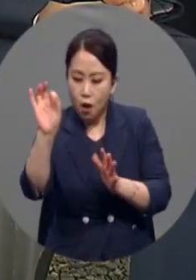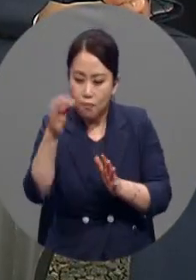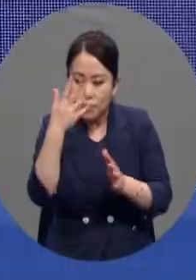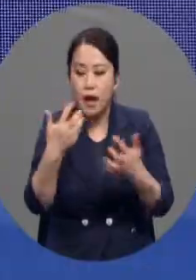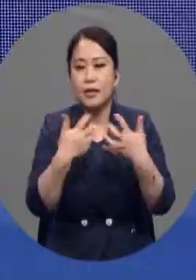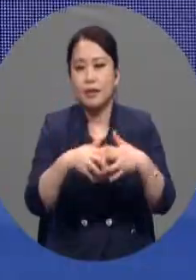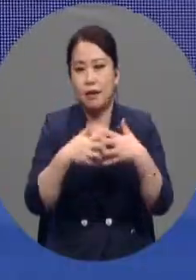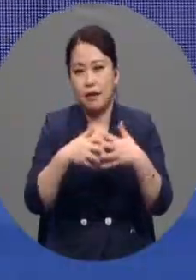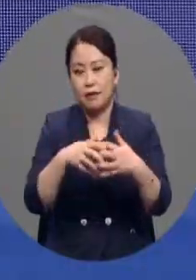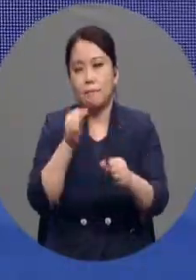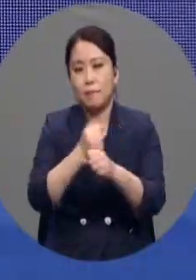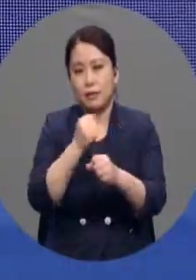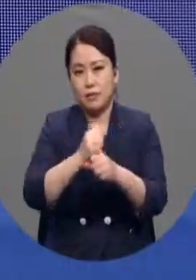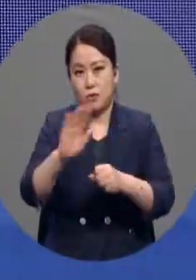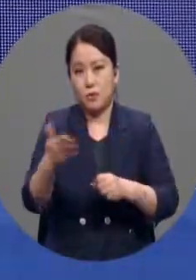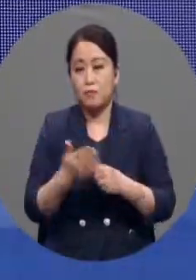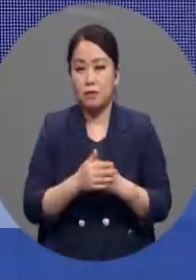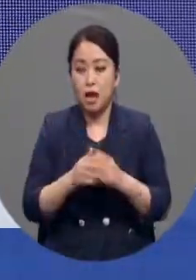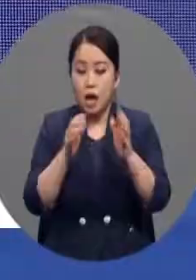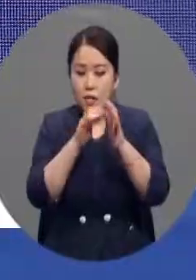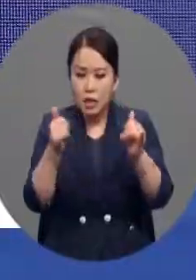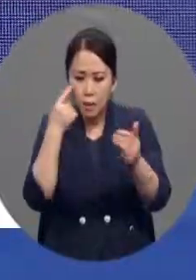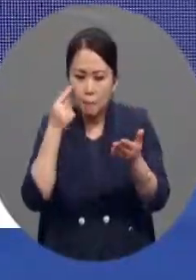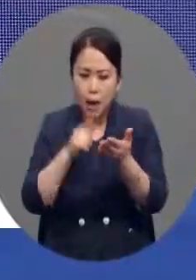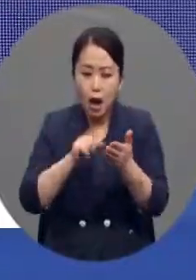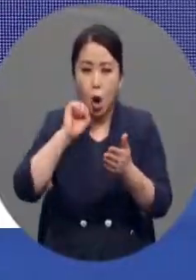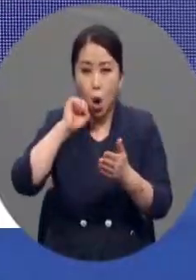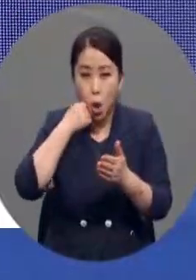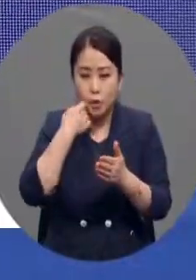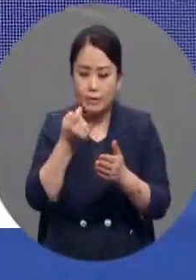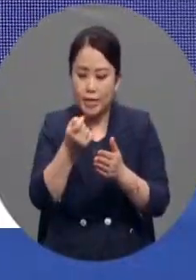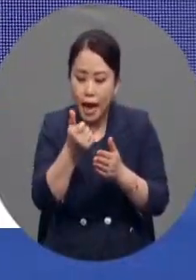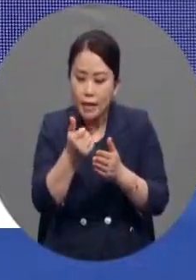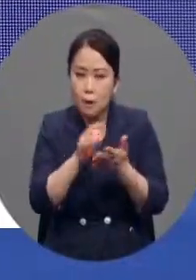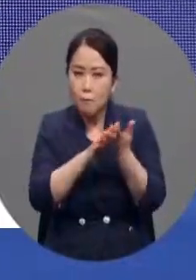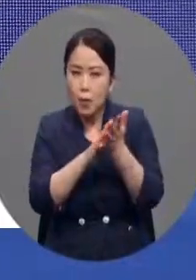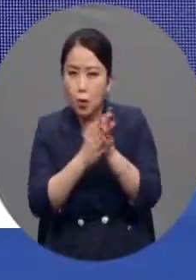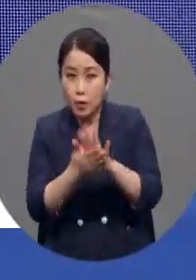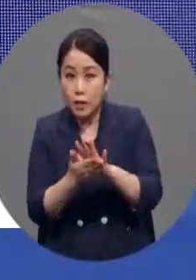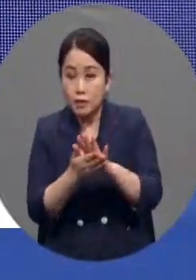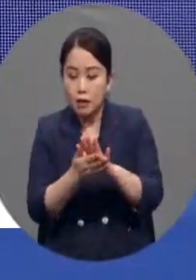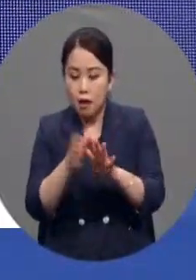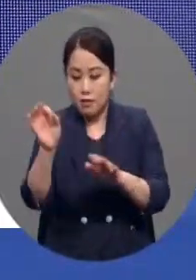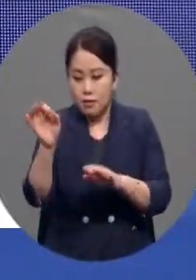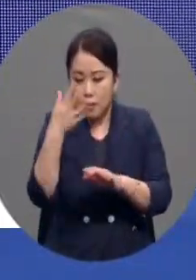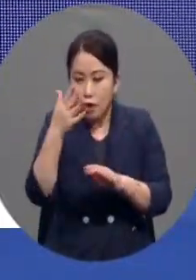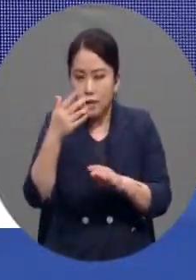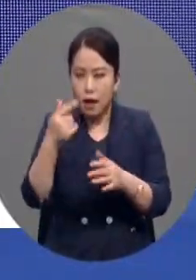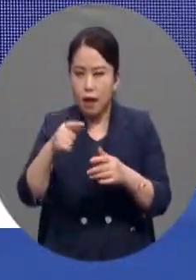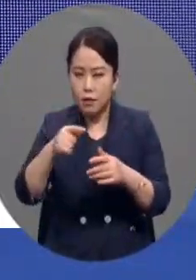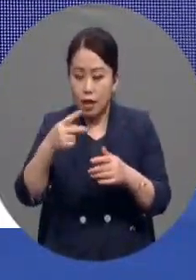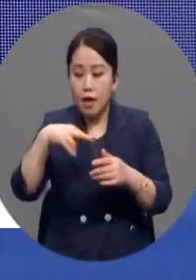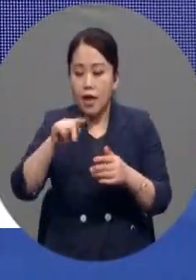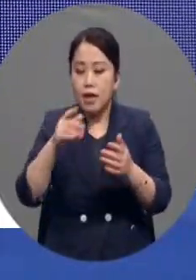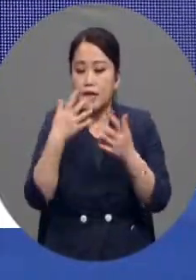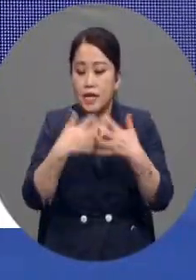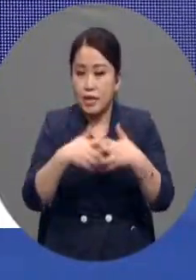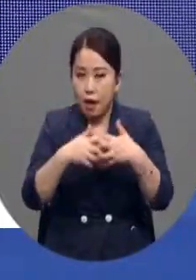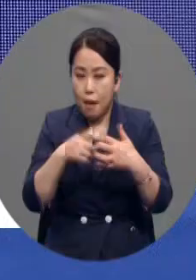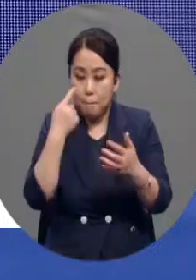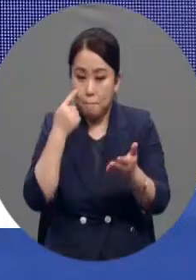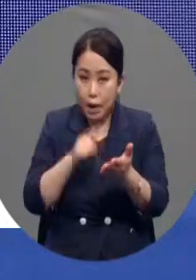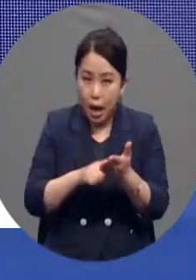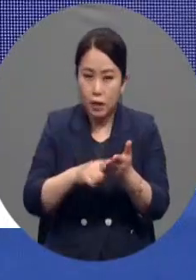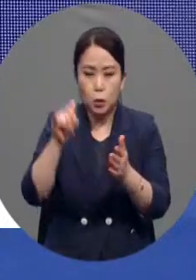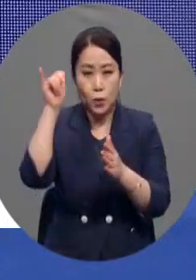됩니다 사람이 인식하여 른 작은 변화 럴 최첨단 센서를 감지하고 인공지능이